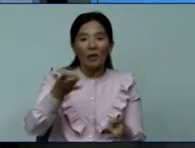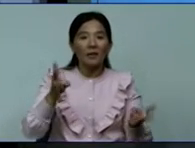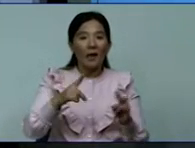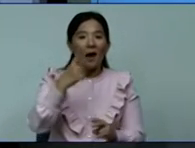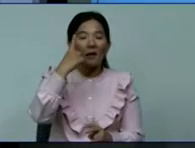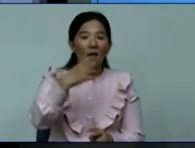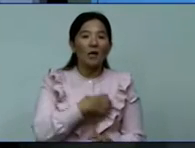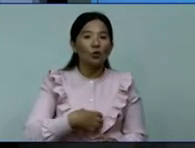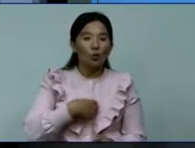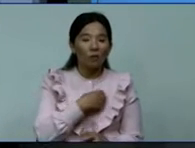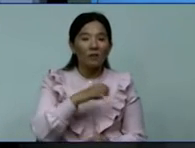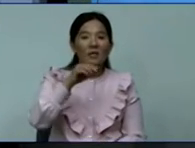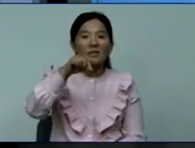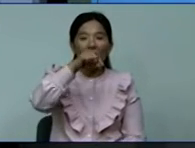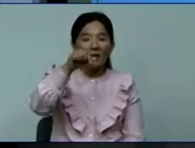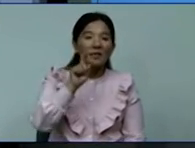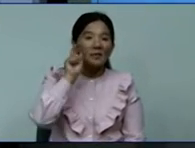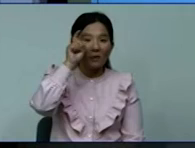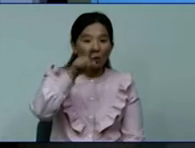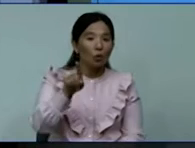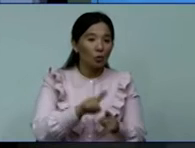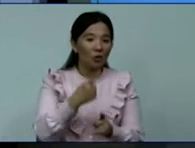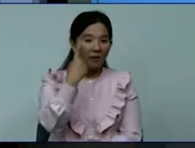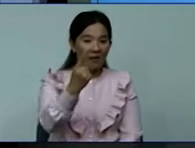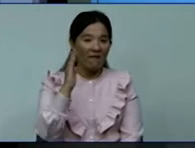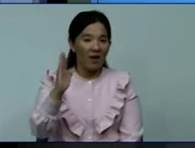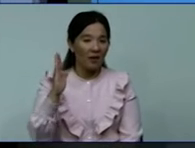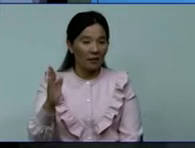одноосновной соляной кислоты, тоже одновалентный.